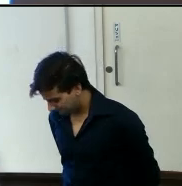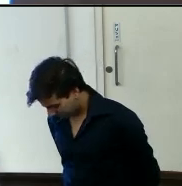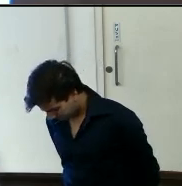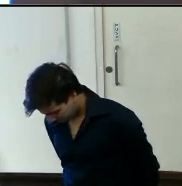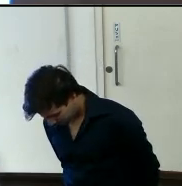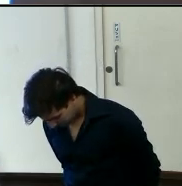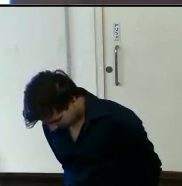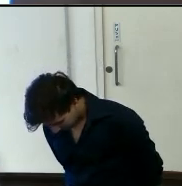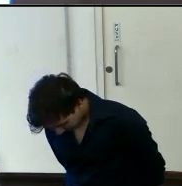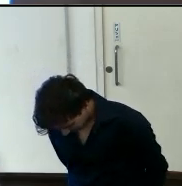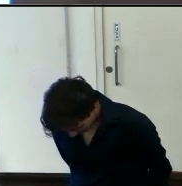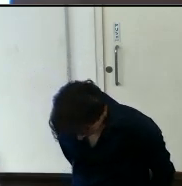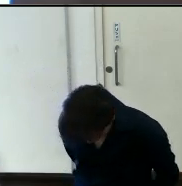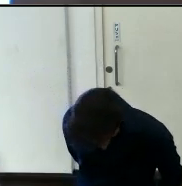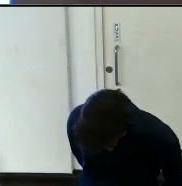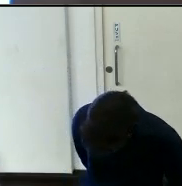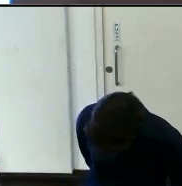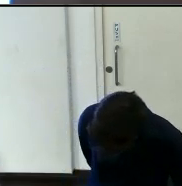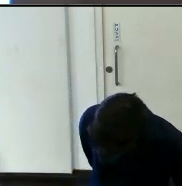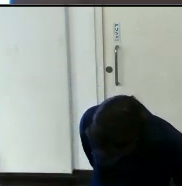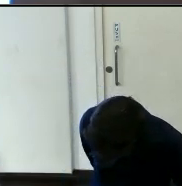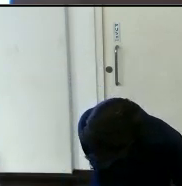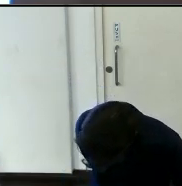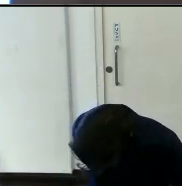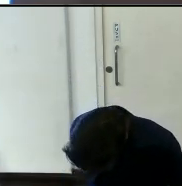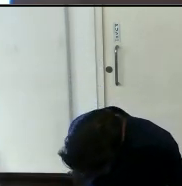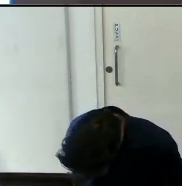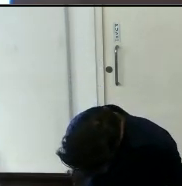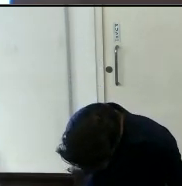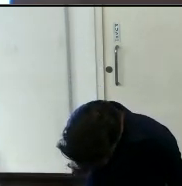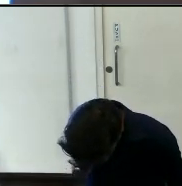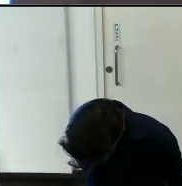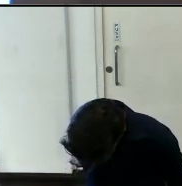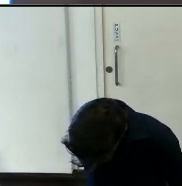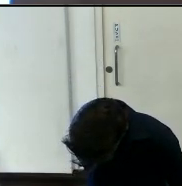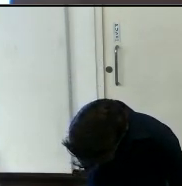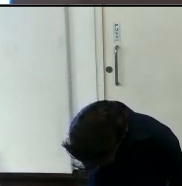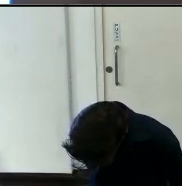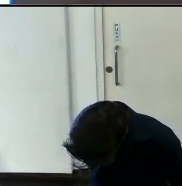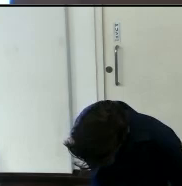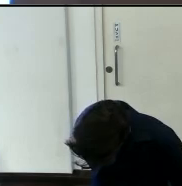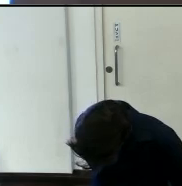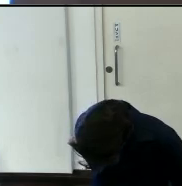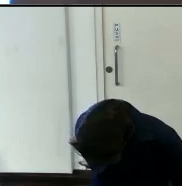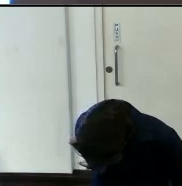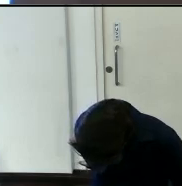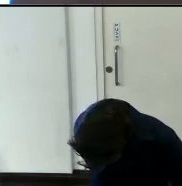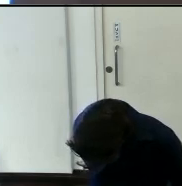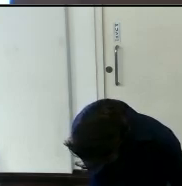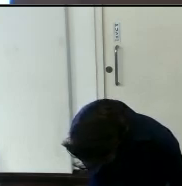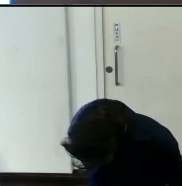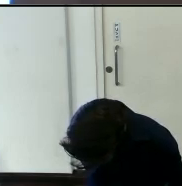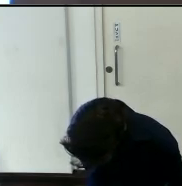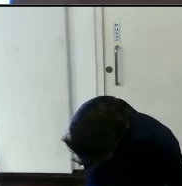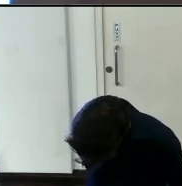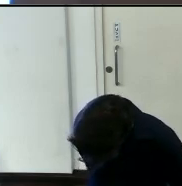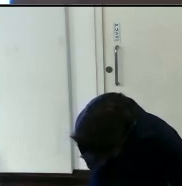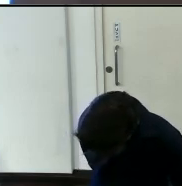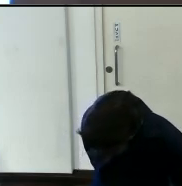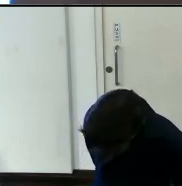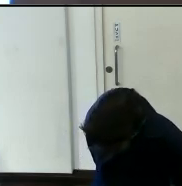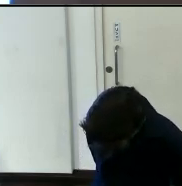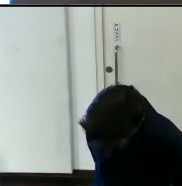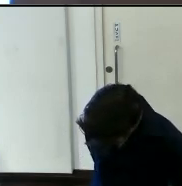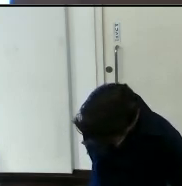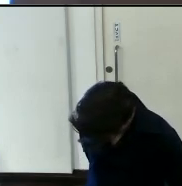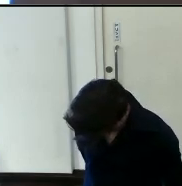ರಿಪಿಟೇಷನ್ ಆಗಿಬಿಡುತ್ತೆ. ಸೊ ಒಂಥರದಲ್ಲಿ ಮತ್ತೆ ಅನ್ಲರ್ನಿಂಗ್ ಆಗಬೇಕು ಸ್ಟುಡಿಯೋನಲ್ಲಿ, ಅಥವಾ ಇವಾಗ ಗೊತ್ತಿರೋದನ್ನು ಬಿಟ್ಬಿಟ್ಟು ಬೇರೆ ಏನಾದ್ರು ಟ್ರೈ ಮಾಡಬೇಕು. ಸೊ